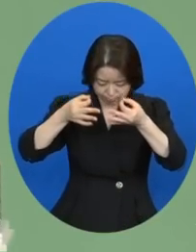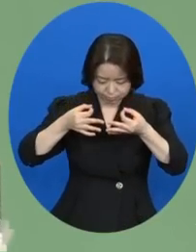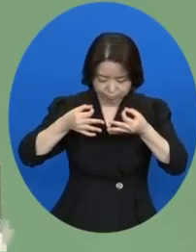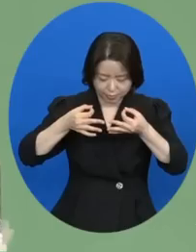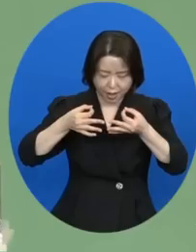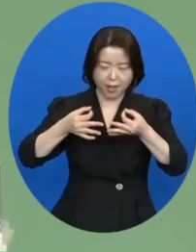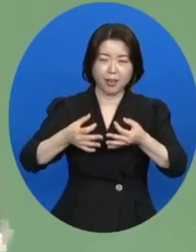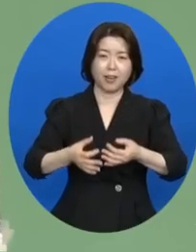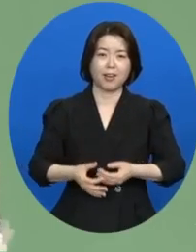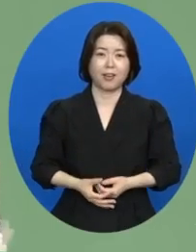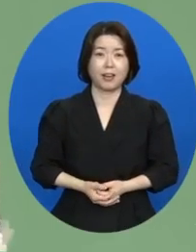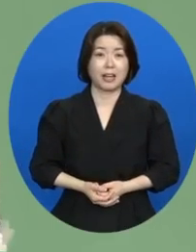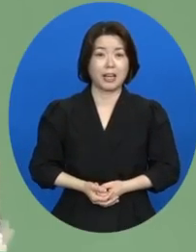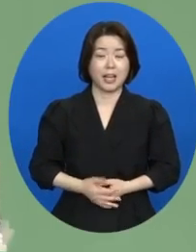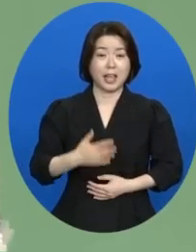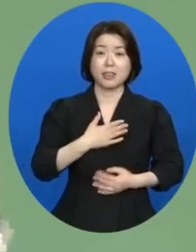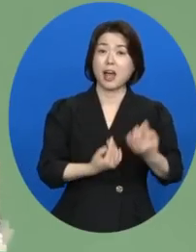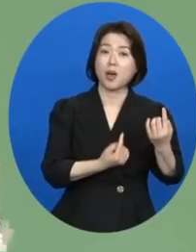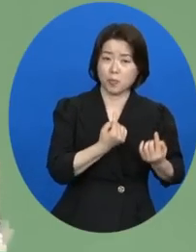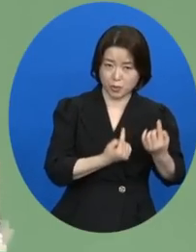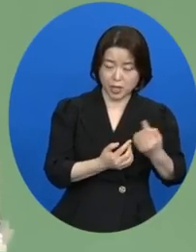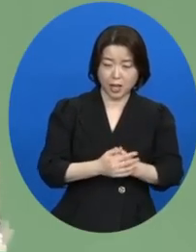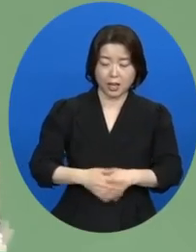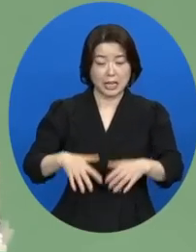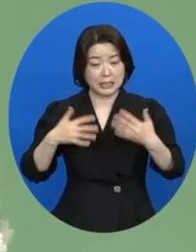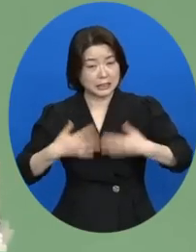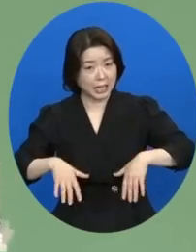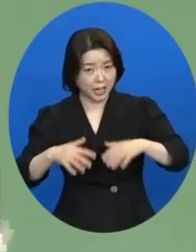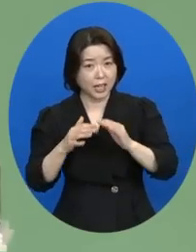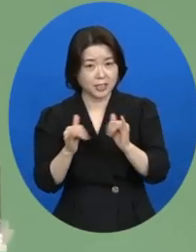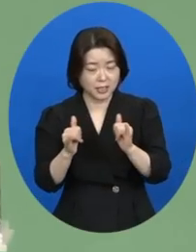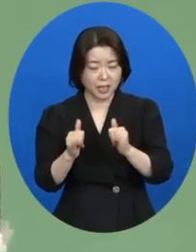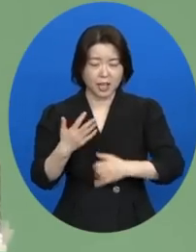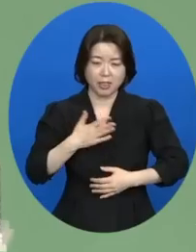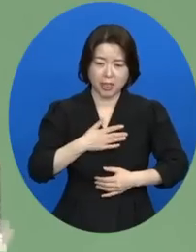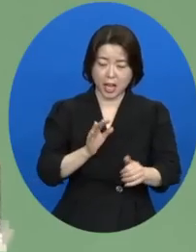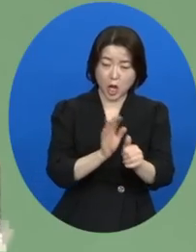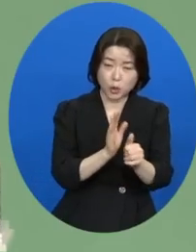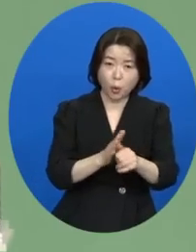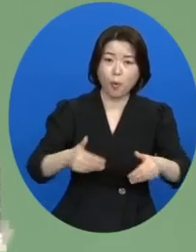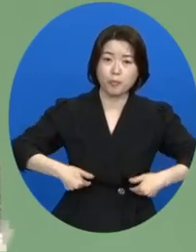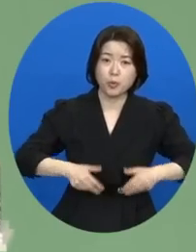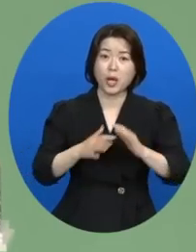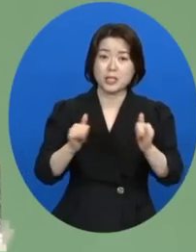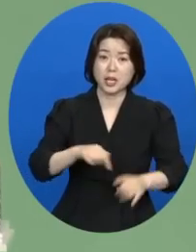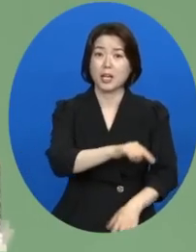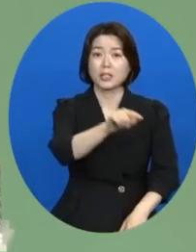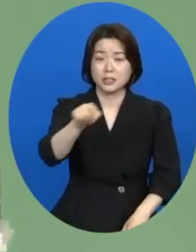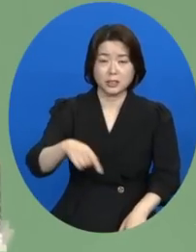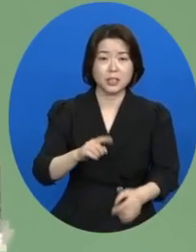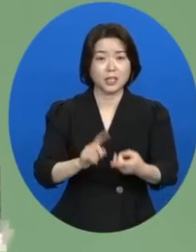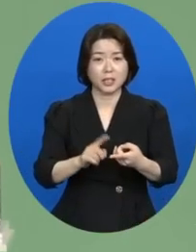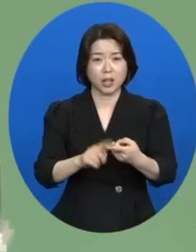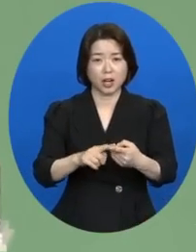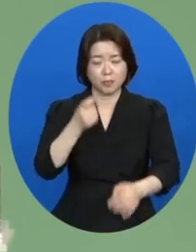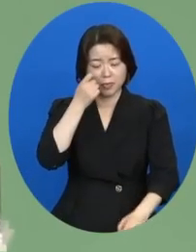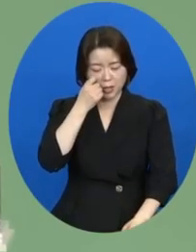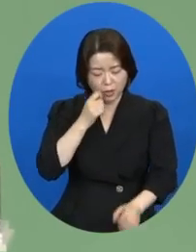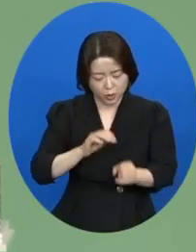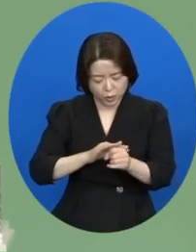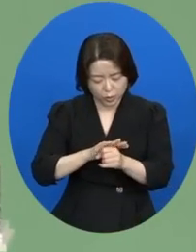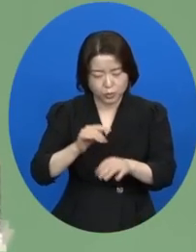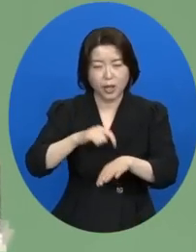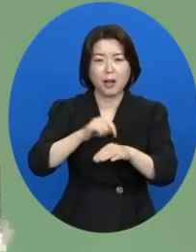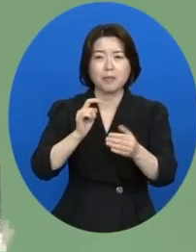하셨고 나보다 약하고 나의 도움이 필요한 사람들에게 대한 긍휼